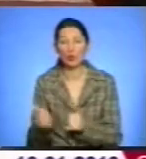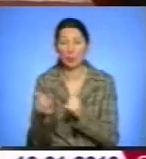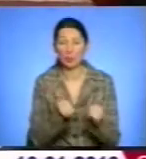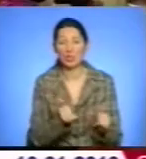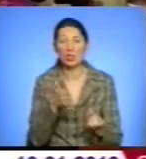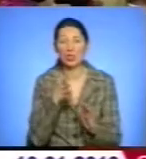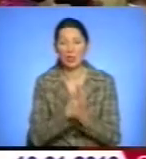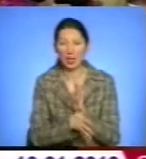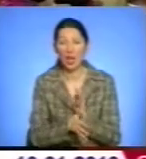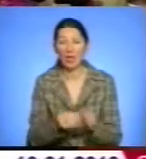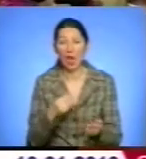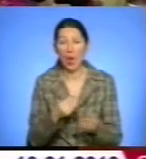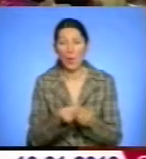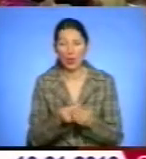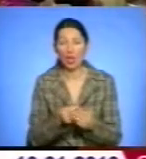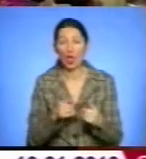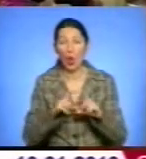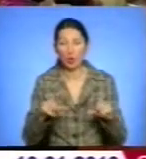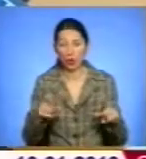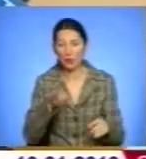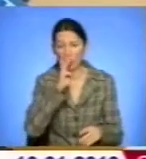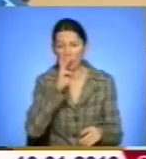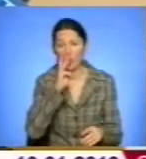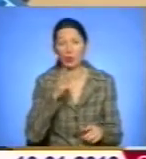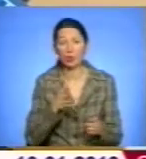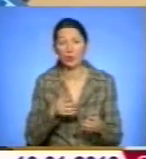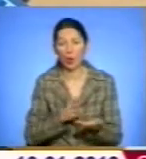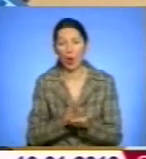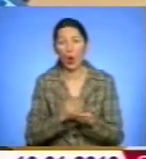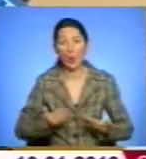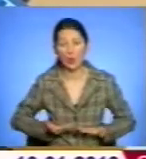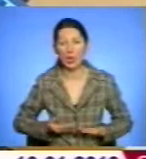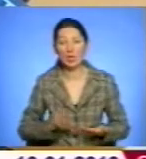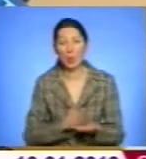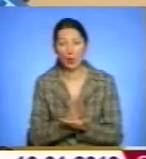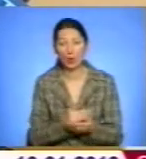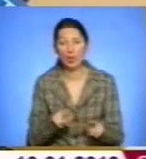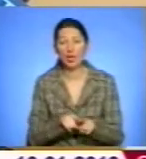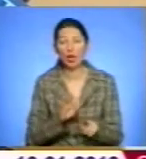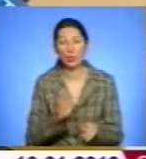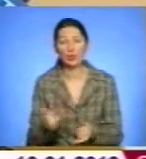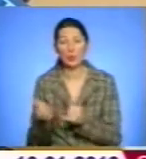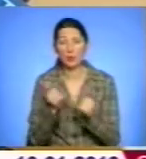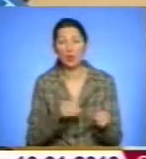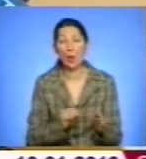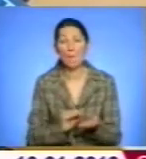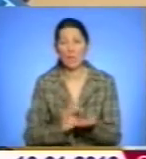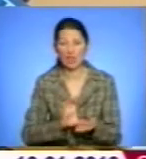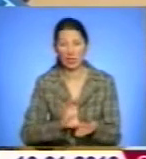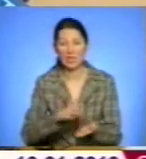на заробітну плату, виплату комунальних послуг. Також було забезпечено підвищення на